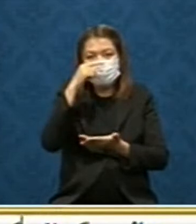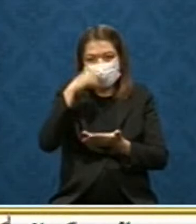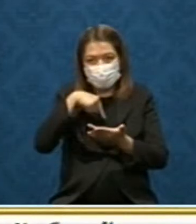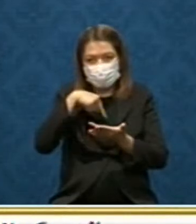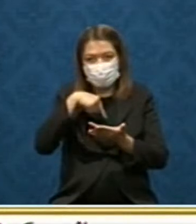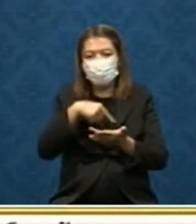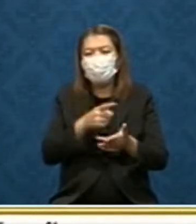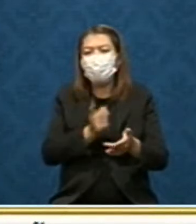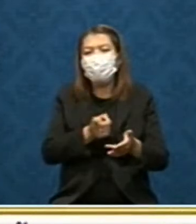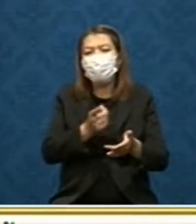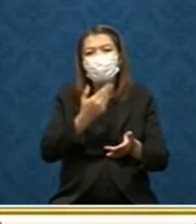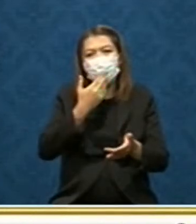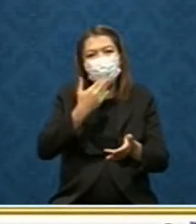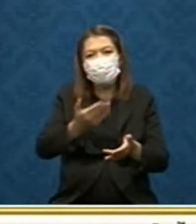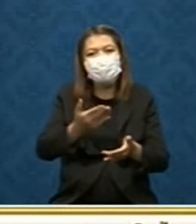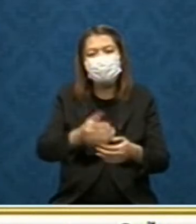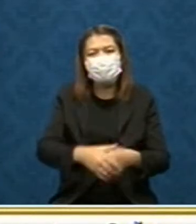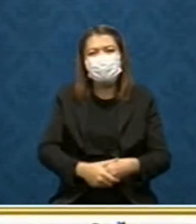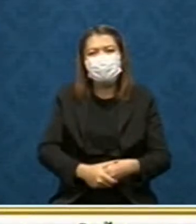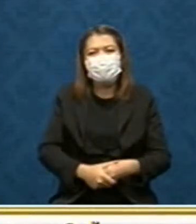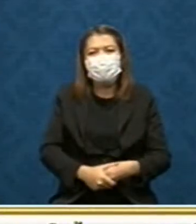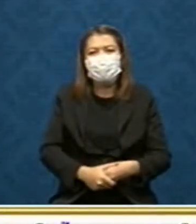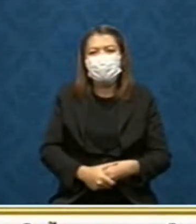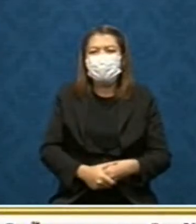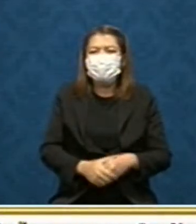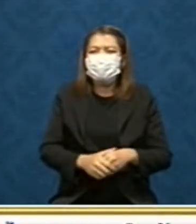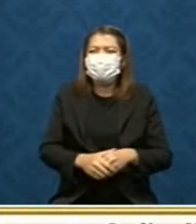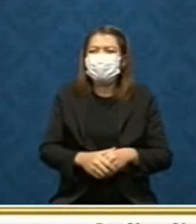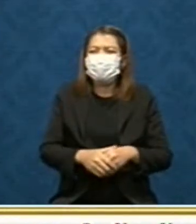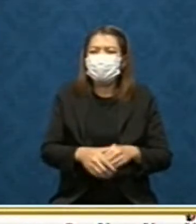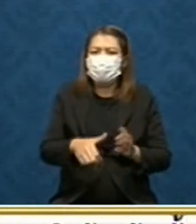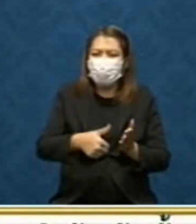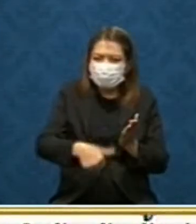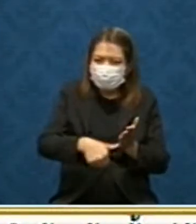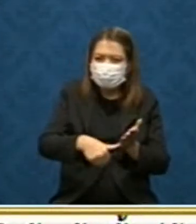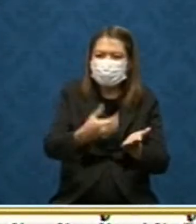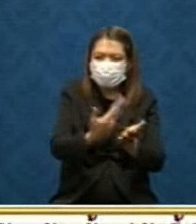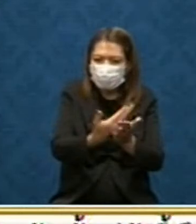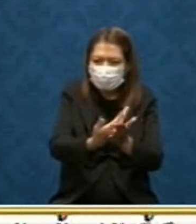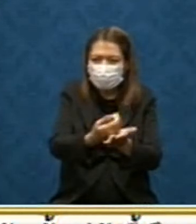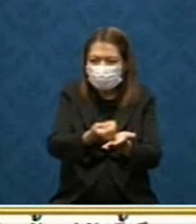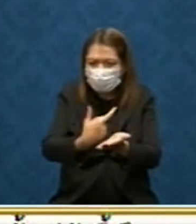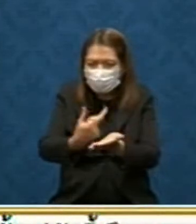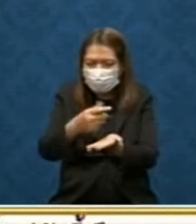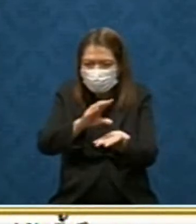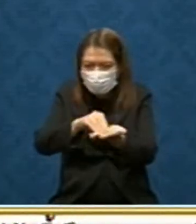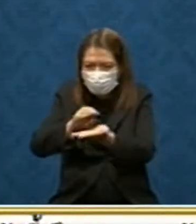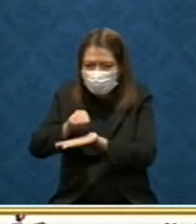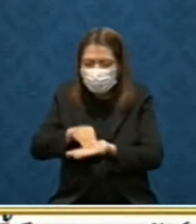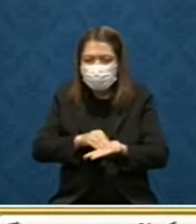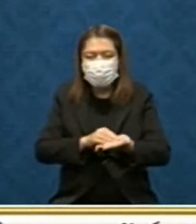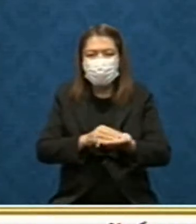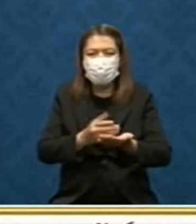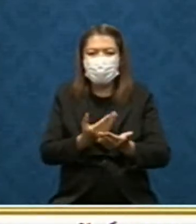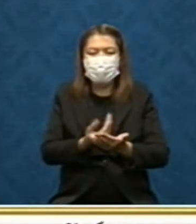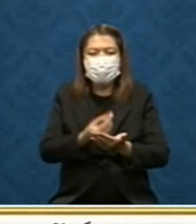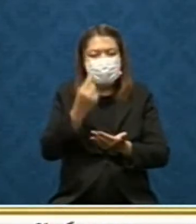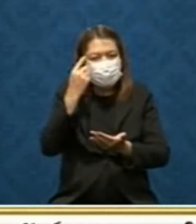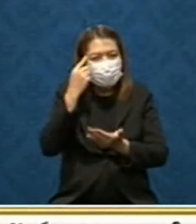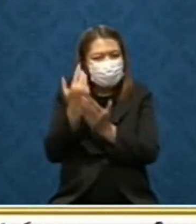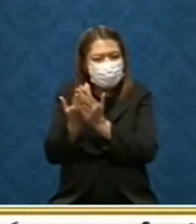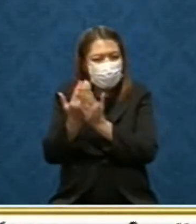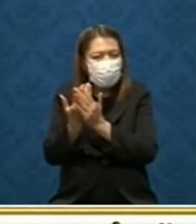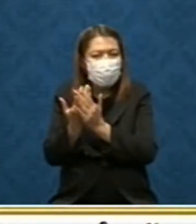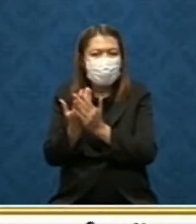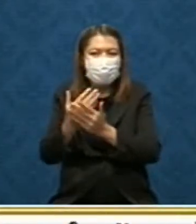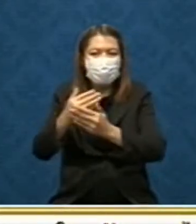ยมจะตองเป็แบบนี้ตลอดแบบไหน คือแบบกิดภาษีบบคือไปหาตงไม่เป็นไม่คิดจะไปหาเงิ